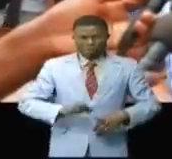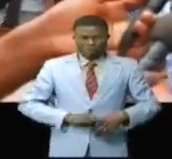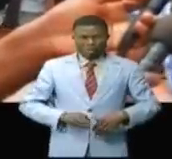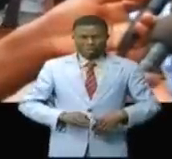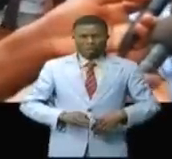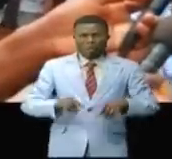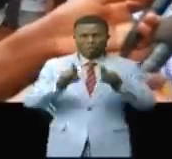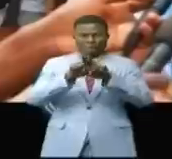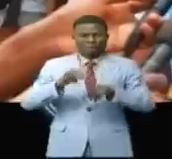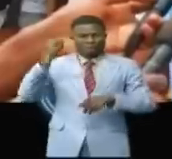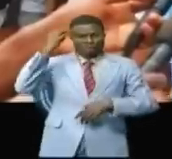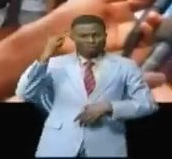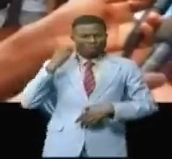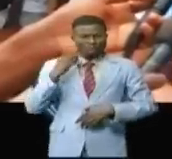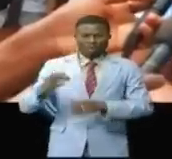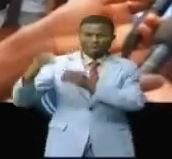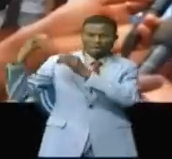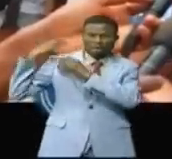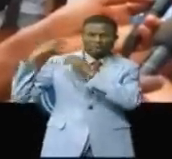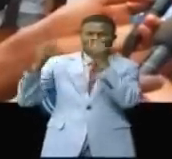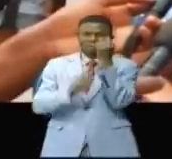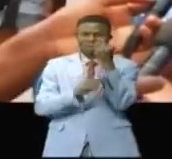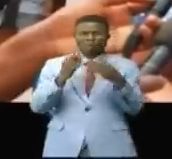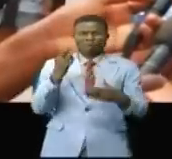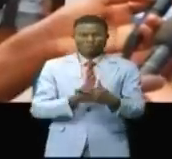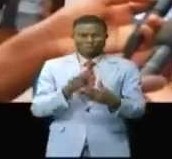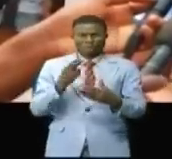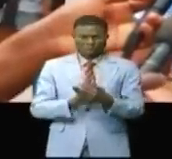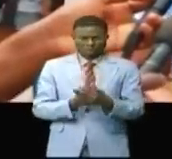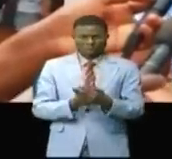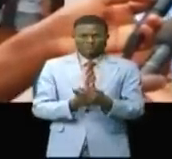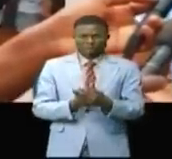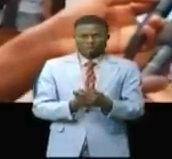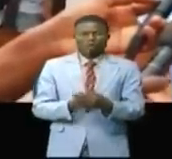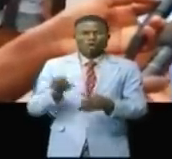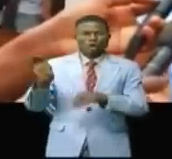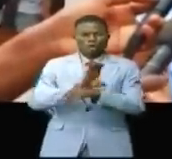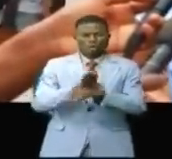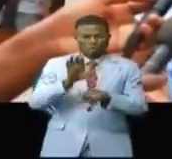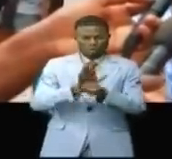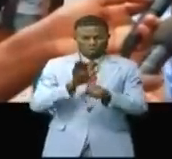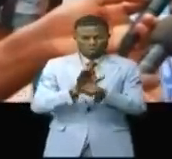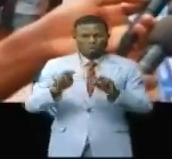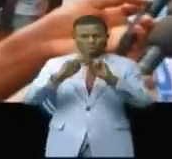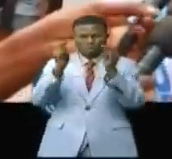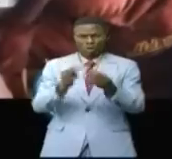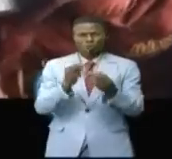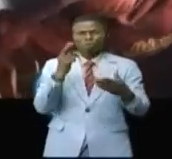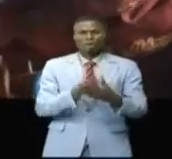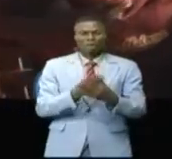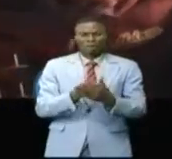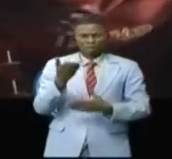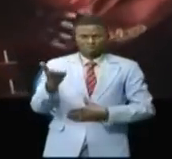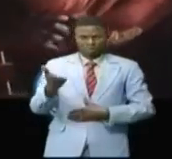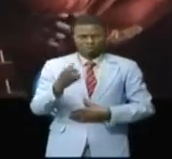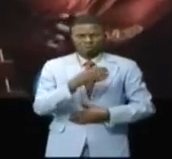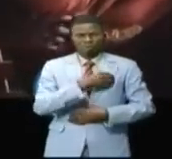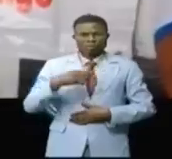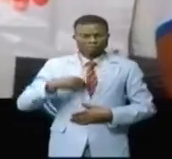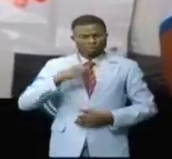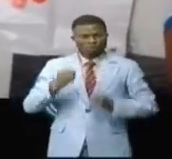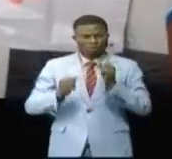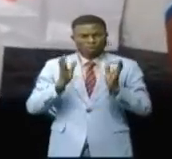est chargé des personnes vivant avec handicap s'occupe bien d'eux cette problématique en ce fameux battante